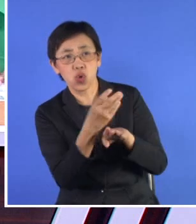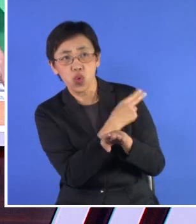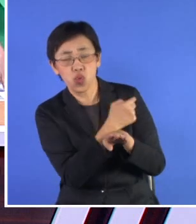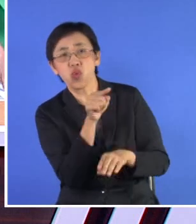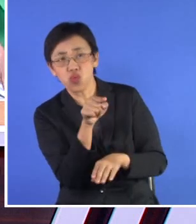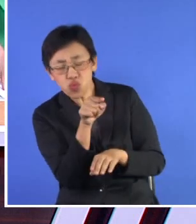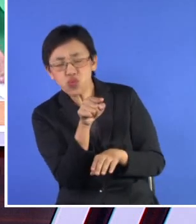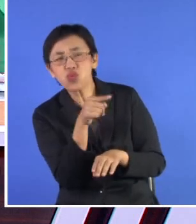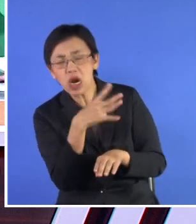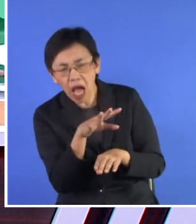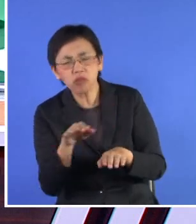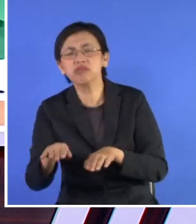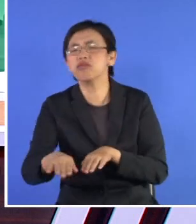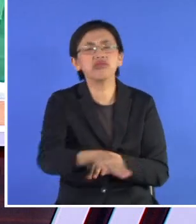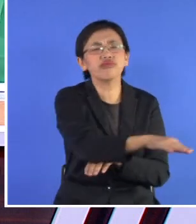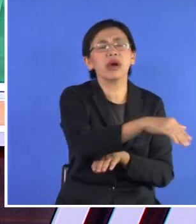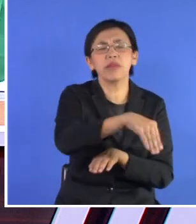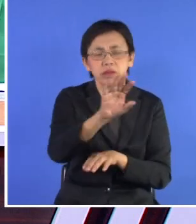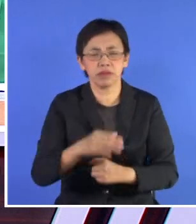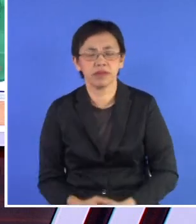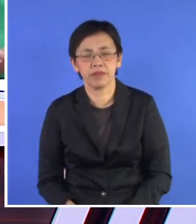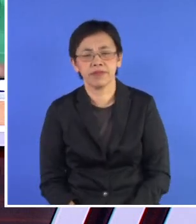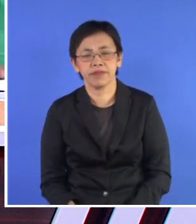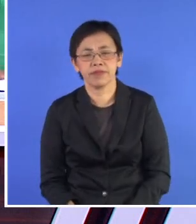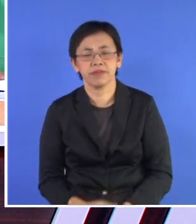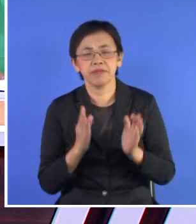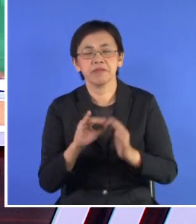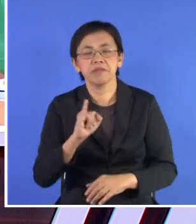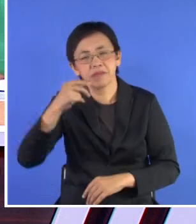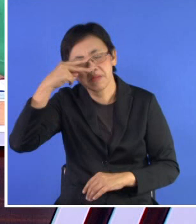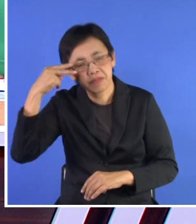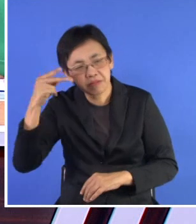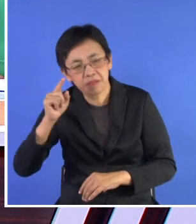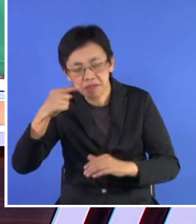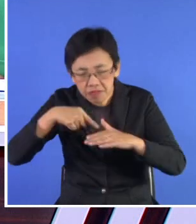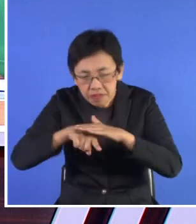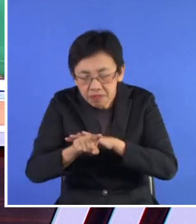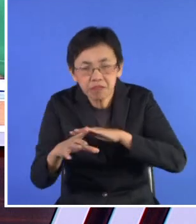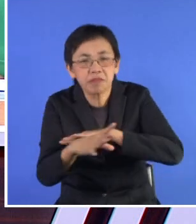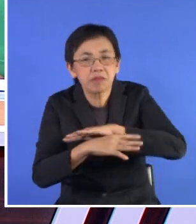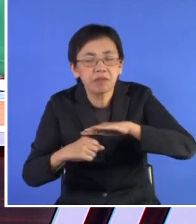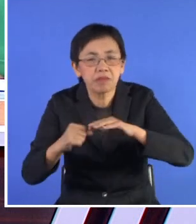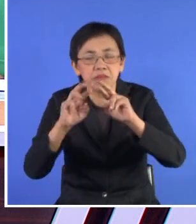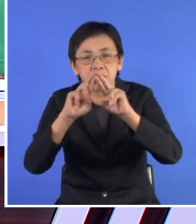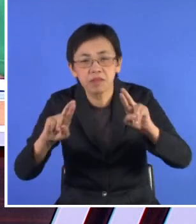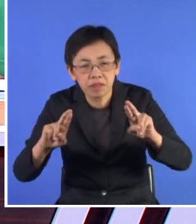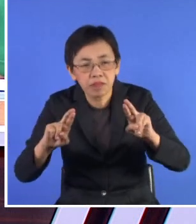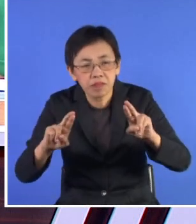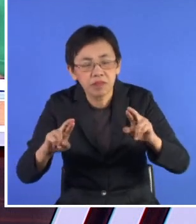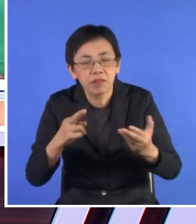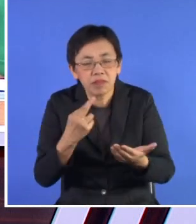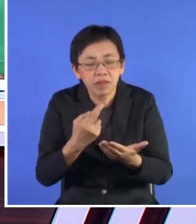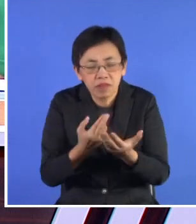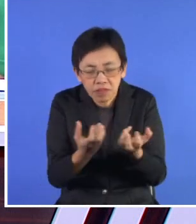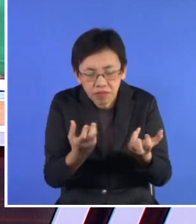คุณผู้ชมไปดูอีกประเด็นหนึ่งนะคะอันนี้เป็นตีนแมวคือเรื่องของเรื่องคือเข้าไปขโมยของที่ร้าน 20บาทสะดวก